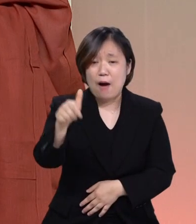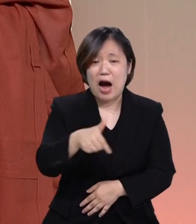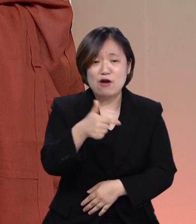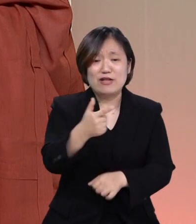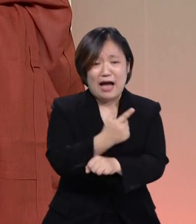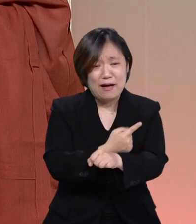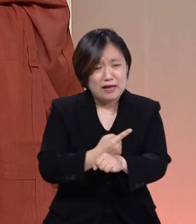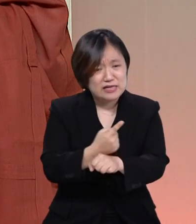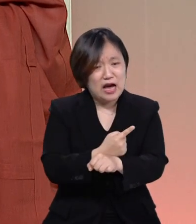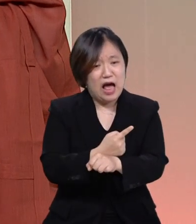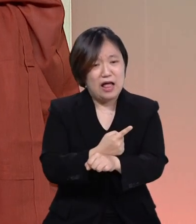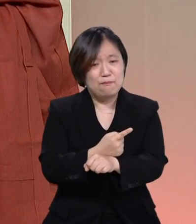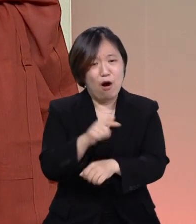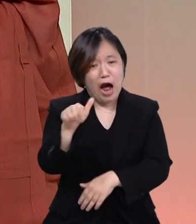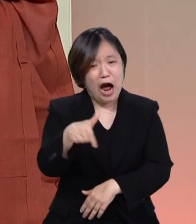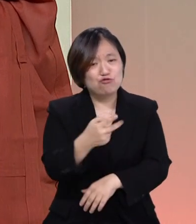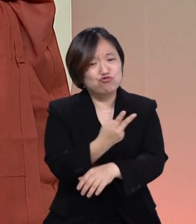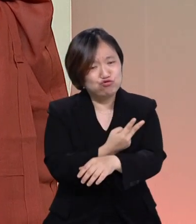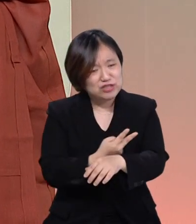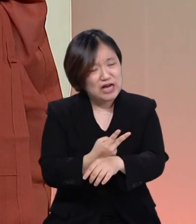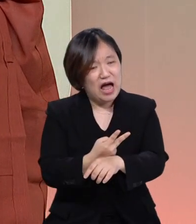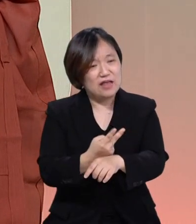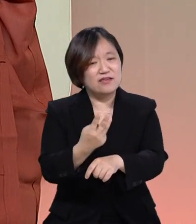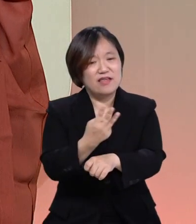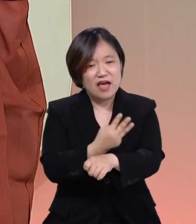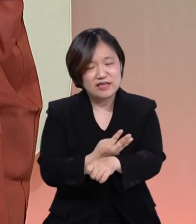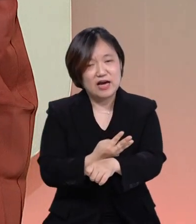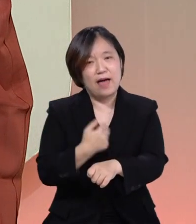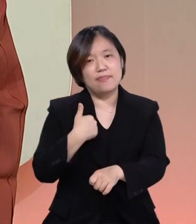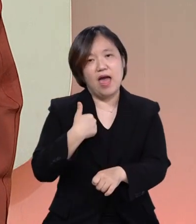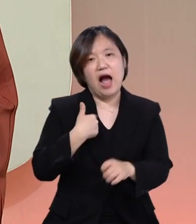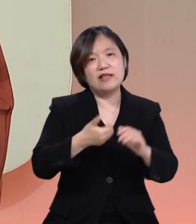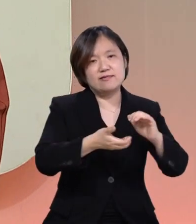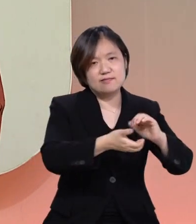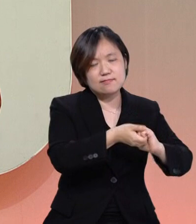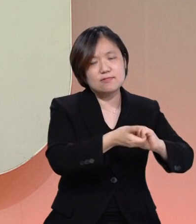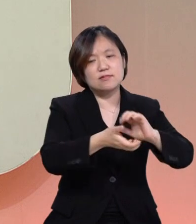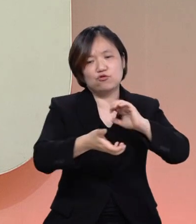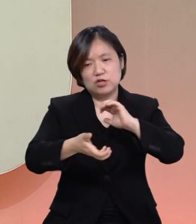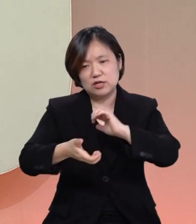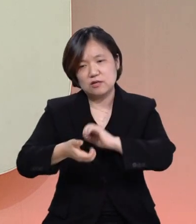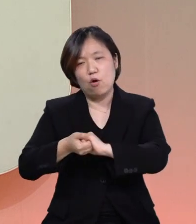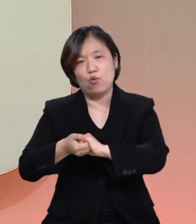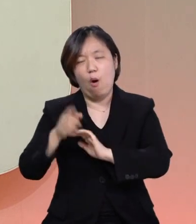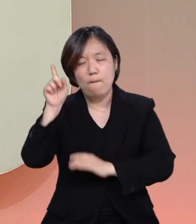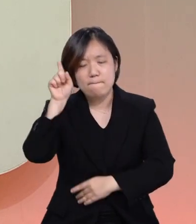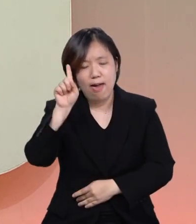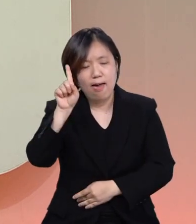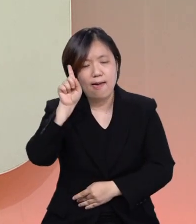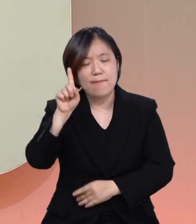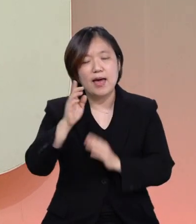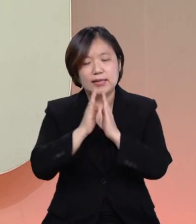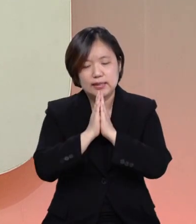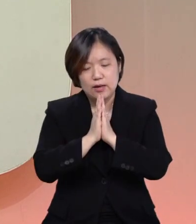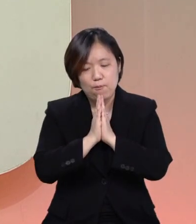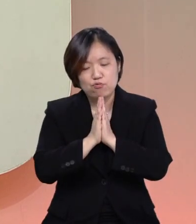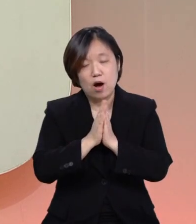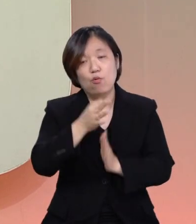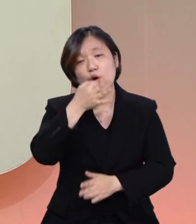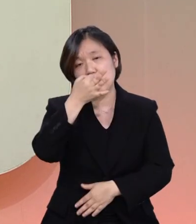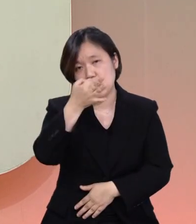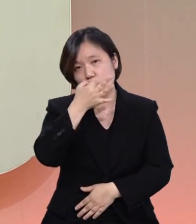시간이 넉넉하다면 하루에 3시간이라도 매일매일 염불하시고 매일매일